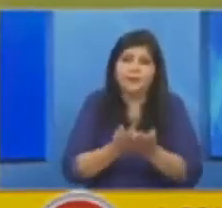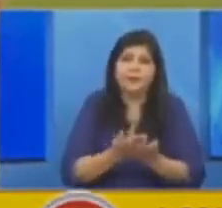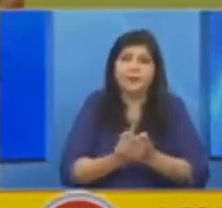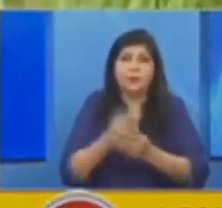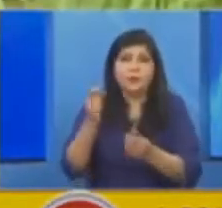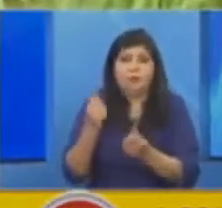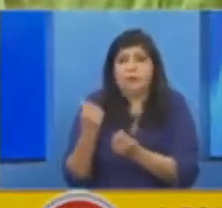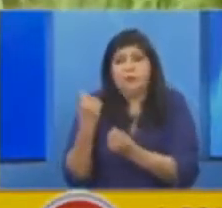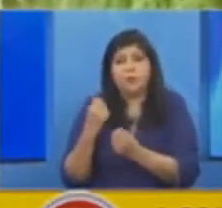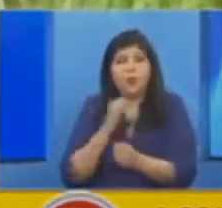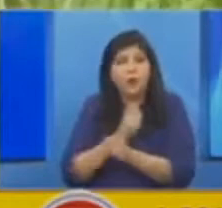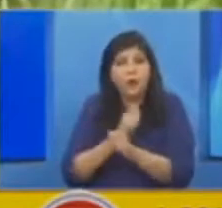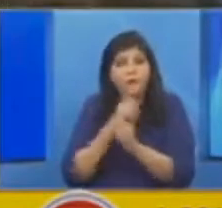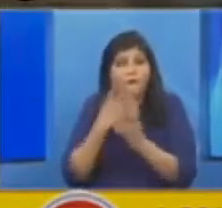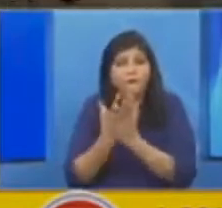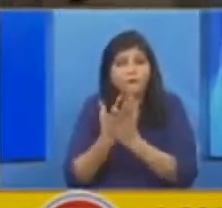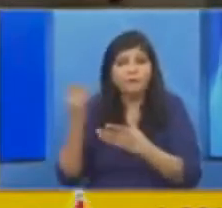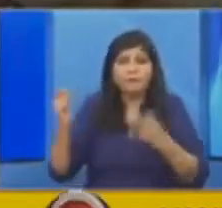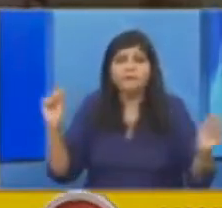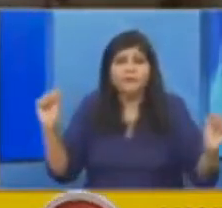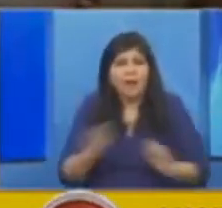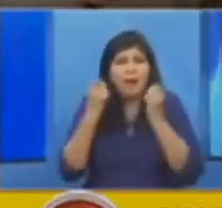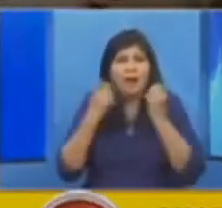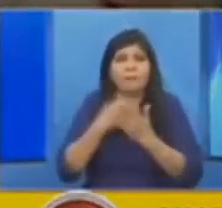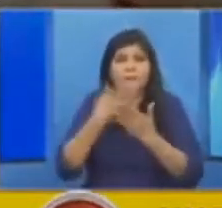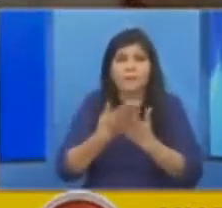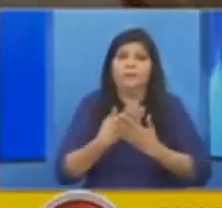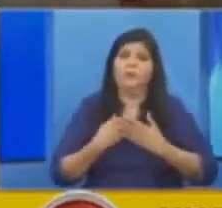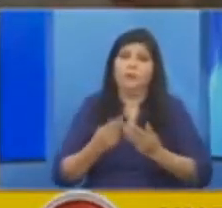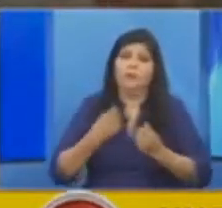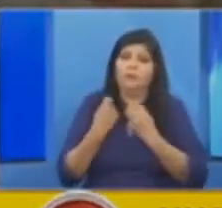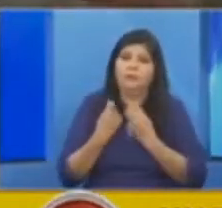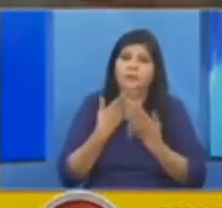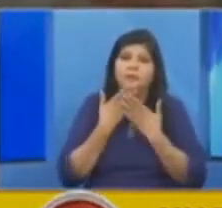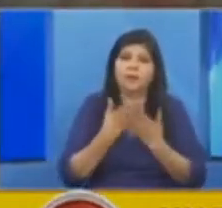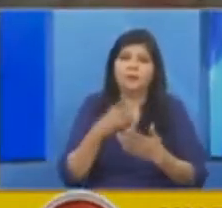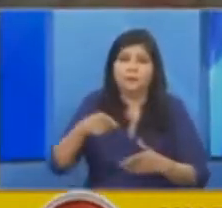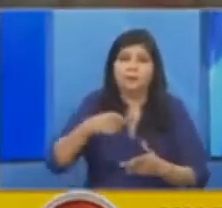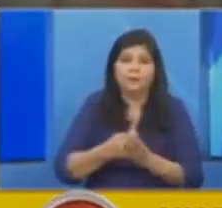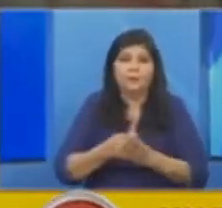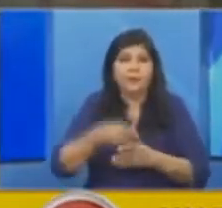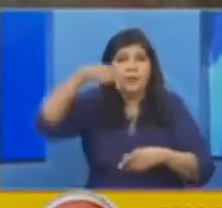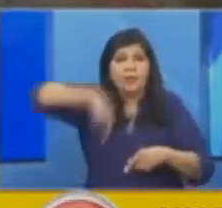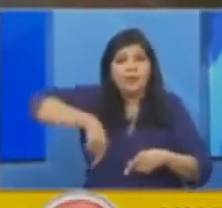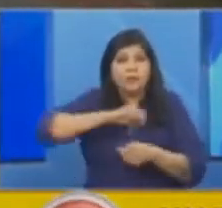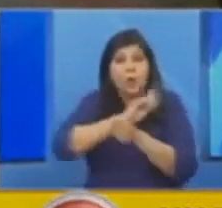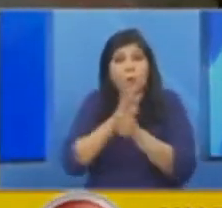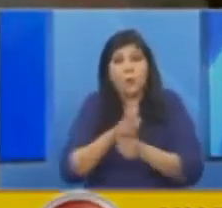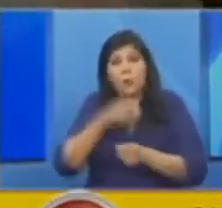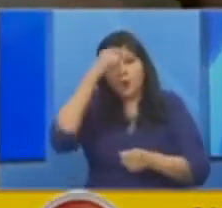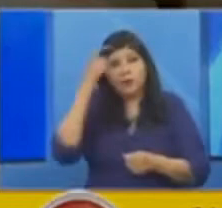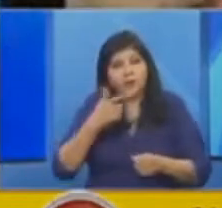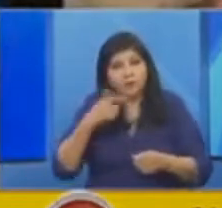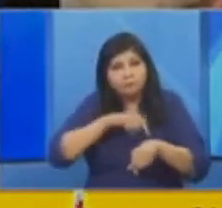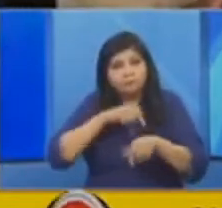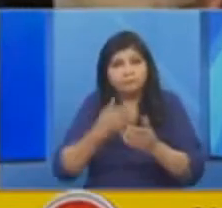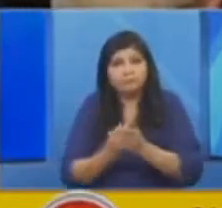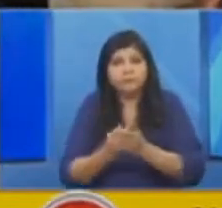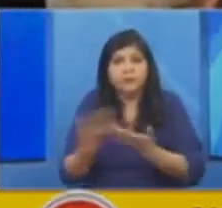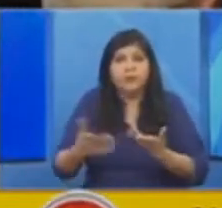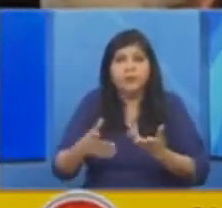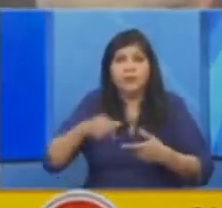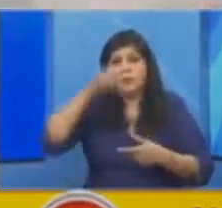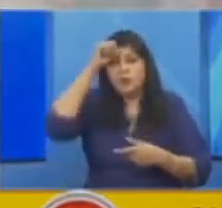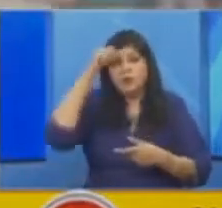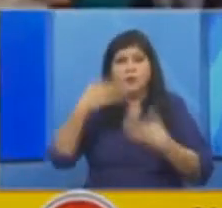नमन करता हूँ मेरे प्यारे देश वास्यों, कोरोना के इस कालखंड में देश कई